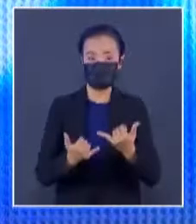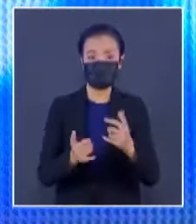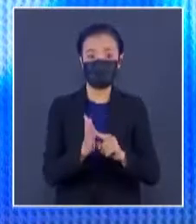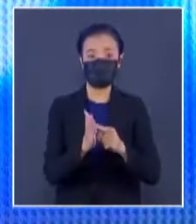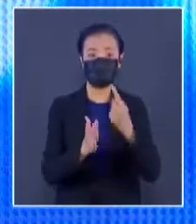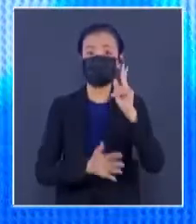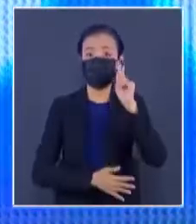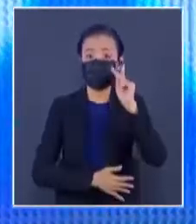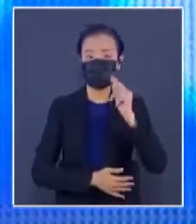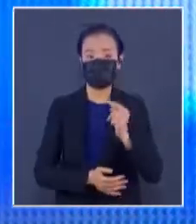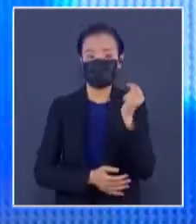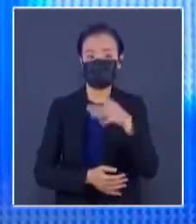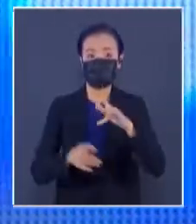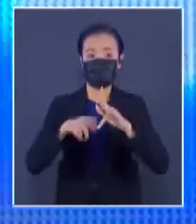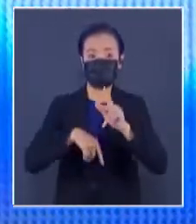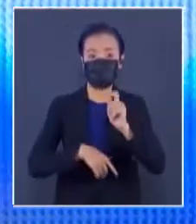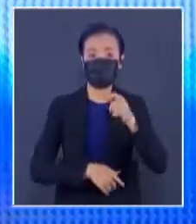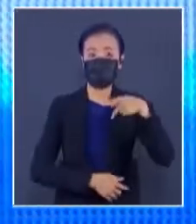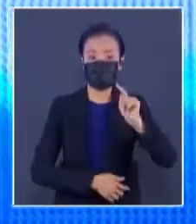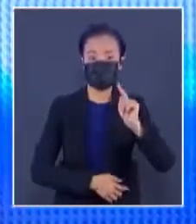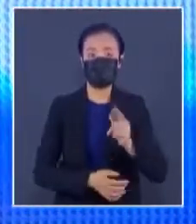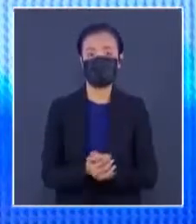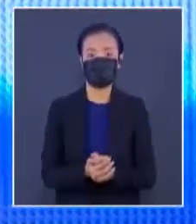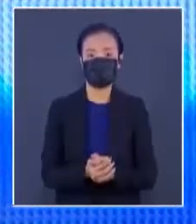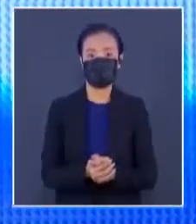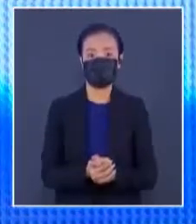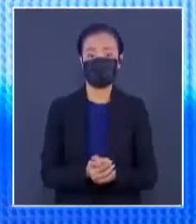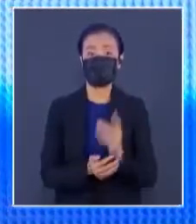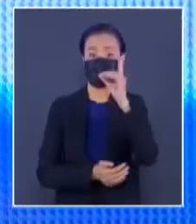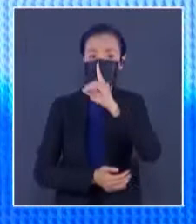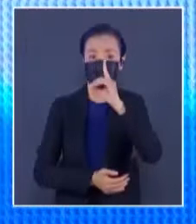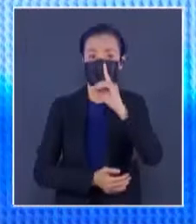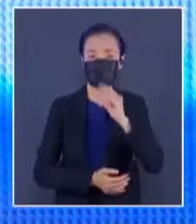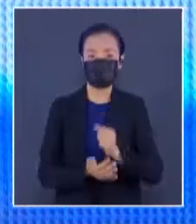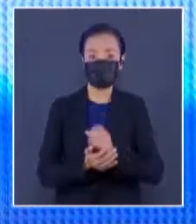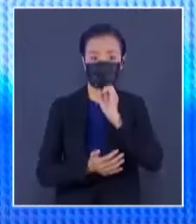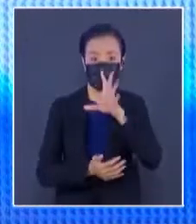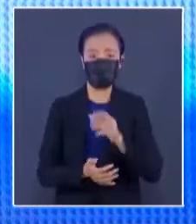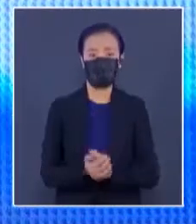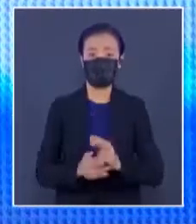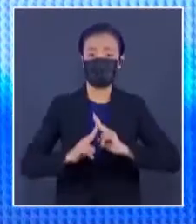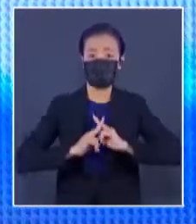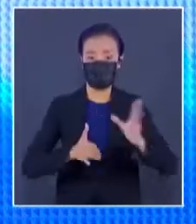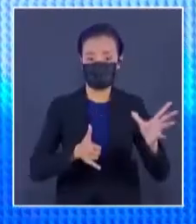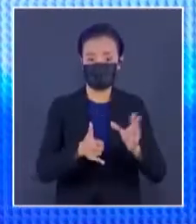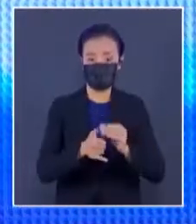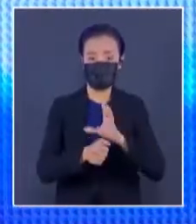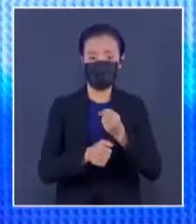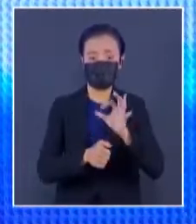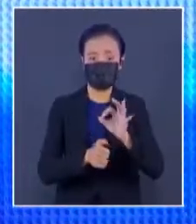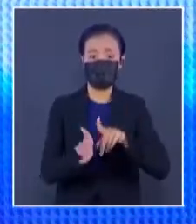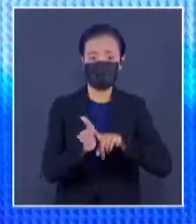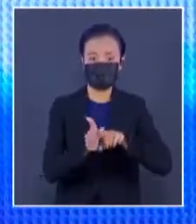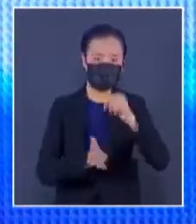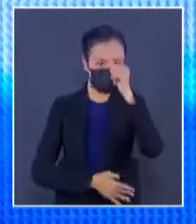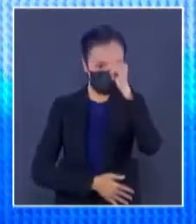หน้าร้อนกันไว้ขาวของพี่ท็อปดารณีนุชนะคะซึ่งเขาก็เป็นคนบันเทิงรายล่าสุดค่ะที่ได้ออกมาประกาศว่าเธอติดเชื้อก็ withนาทีนสาย